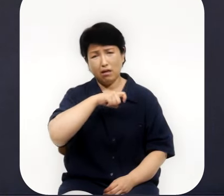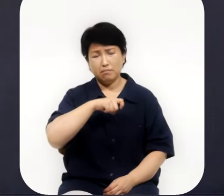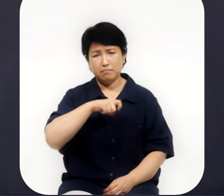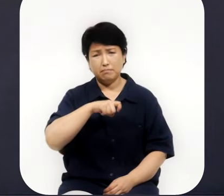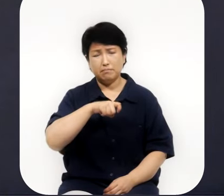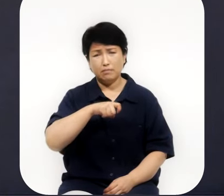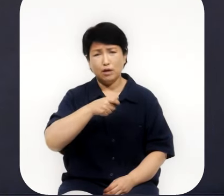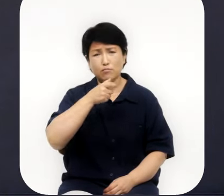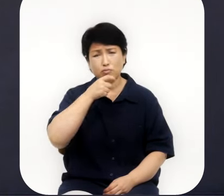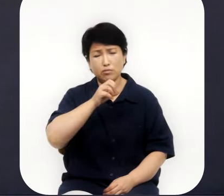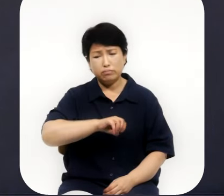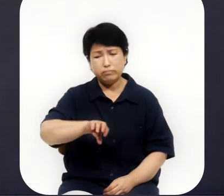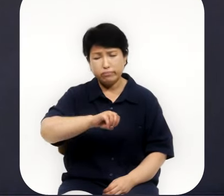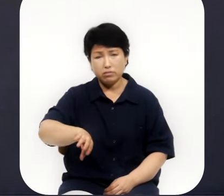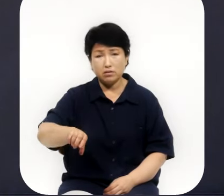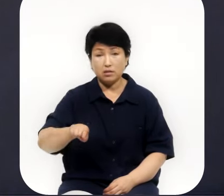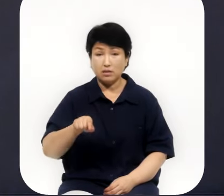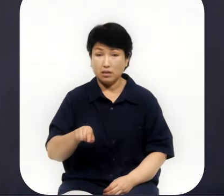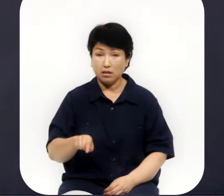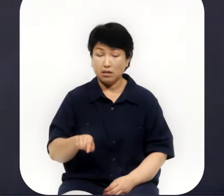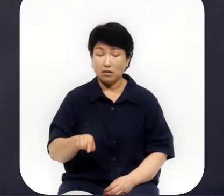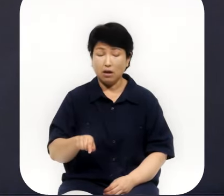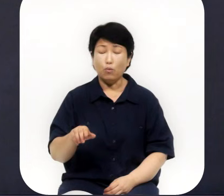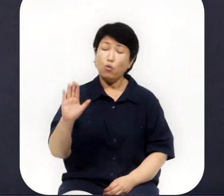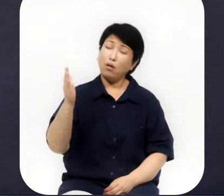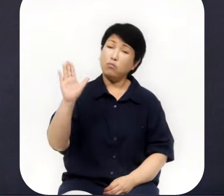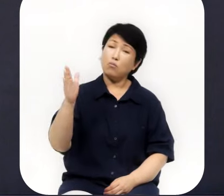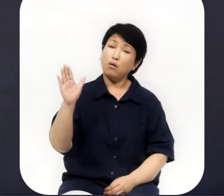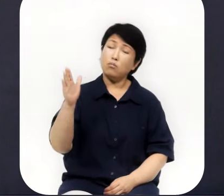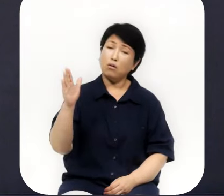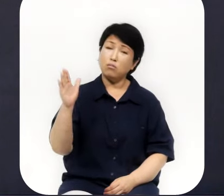그러면 방출해도 된다. 이거는